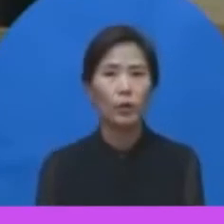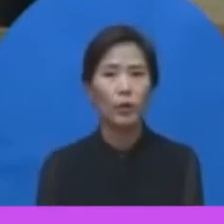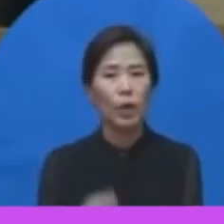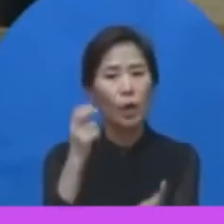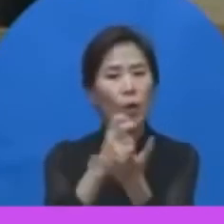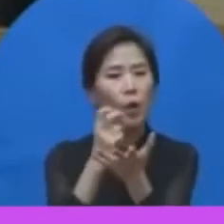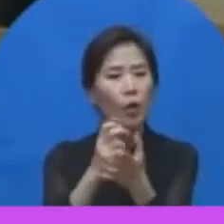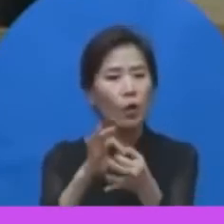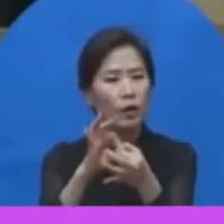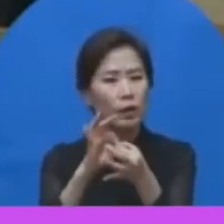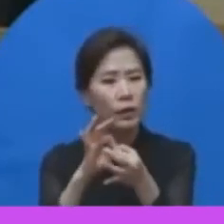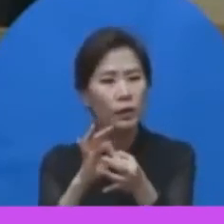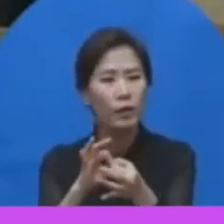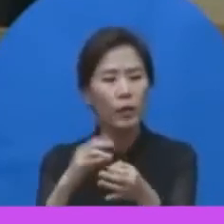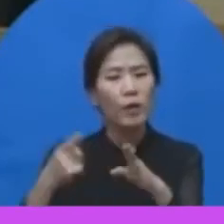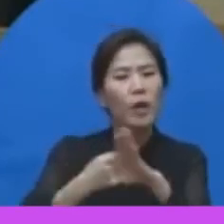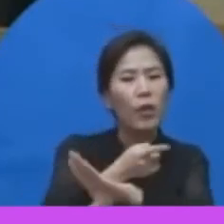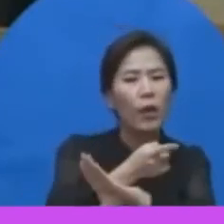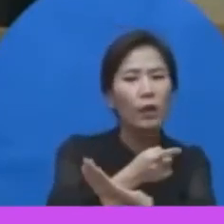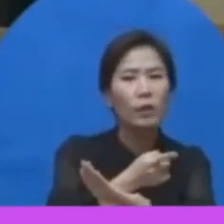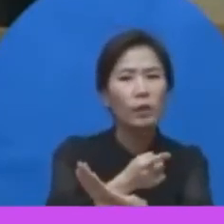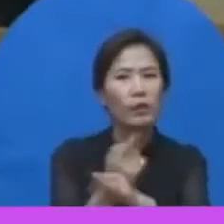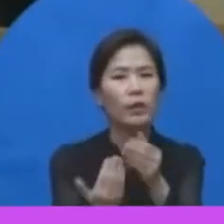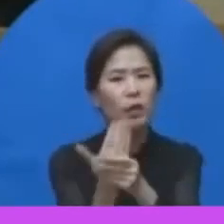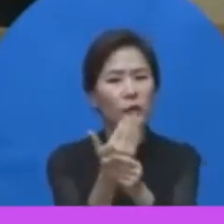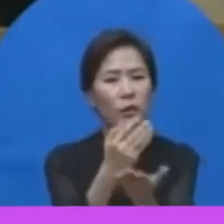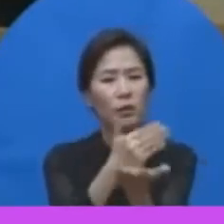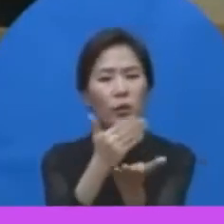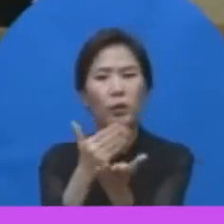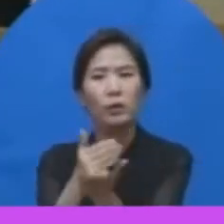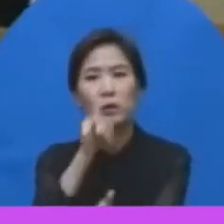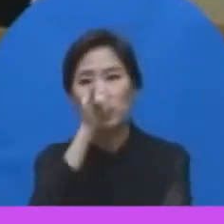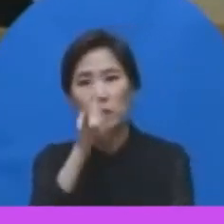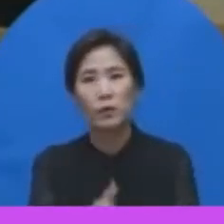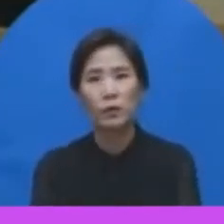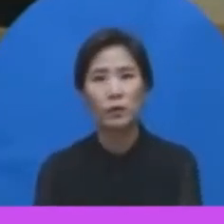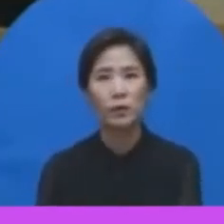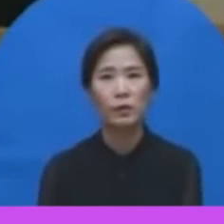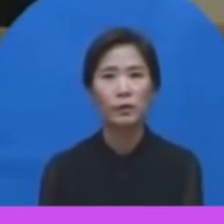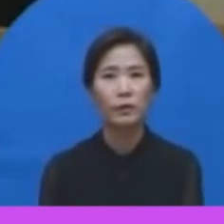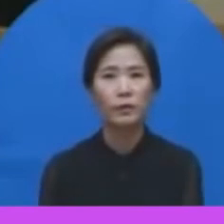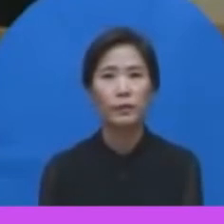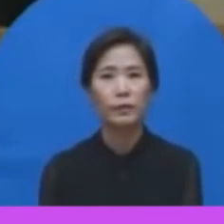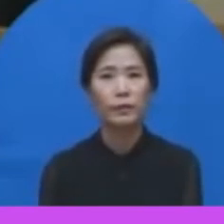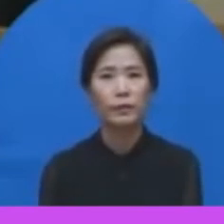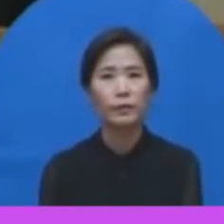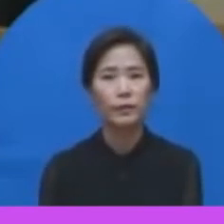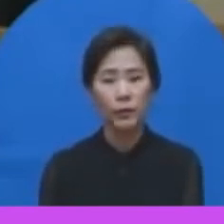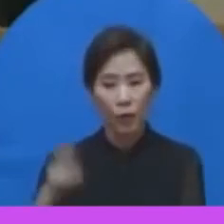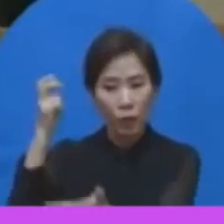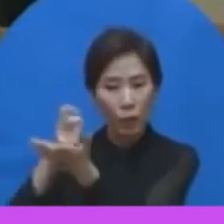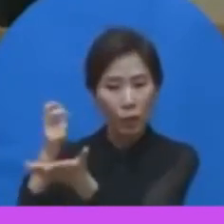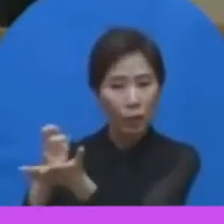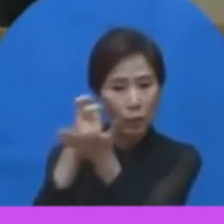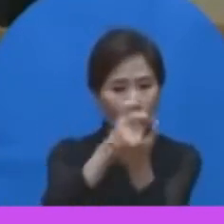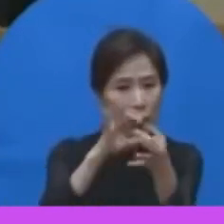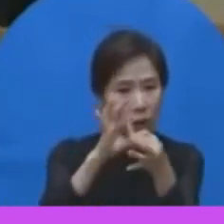것으로 좀 기억이 됩니다. 그러니까 예외적이라는 부분들은 그 형식에 대한 부분들을 그대로 지켜줬다고 그러면 큰 문제